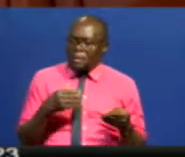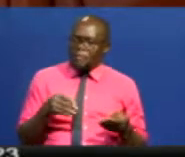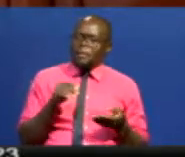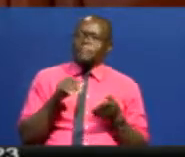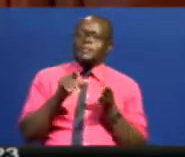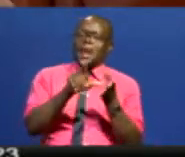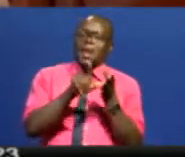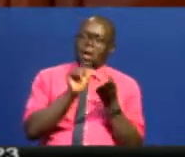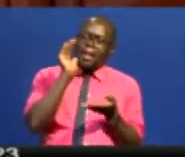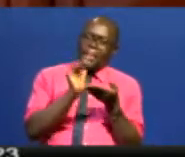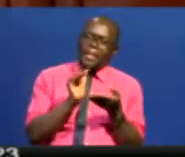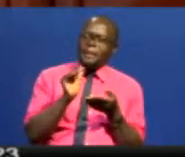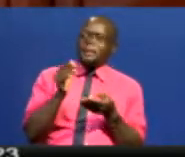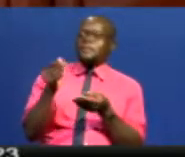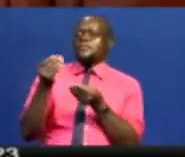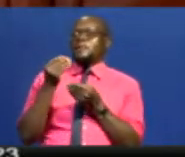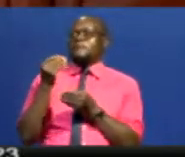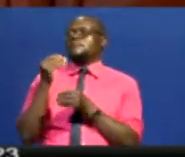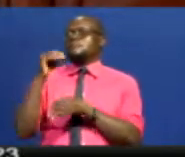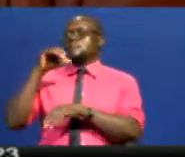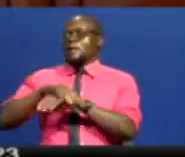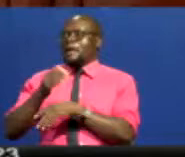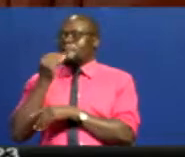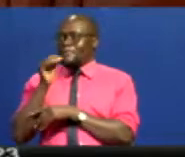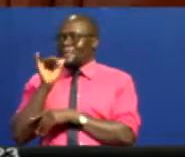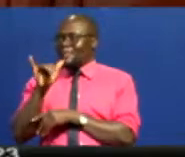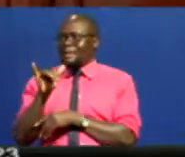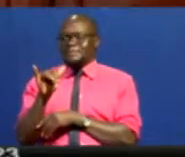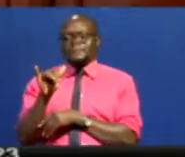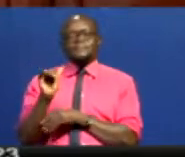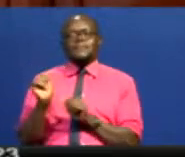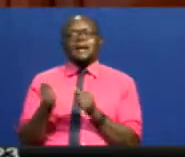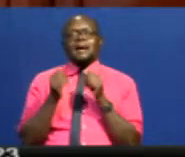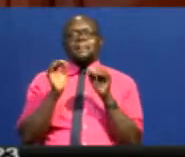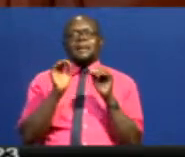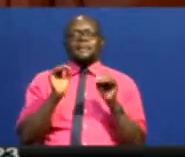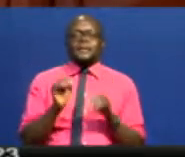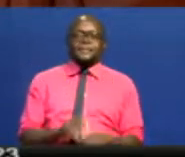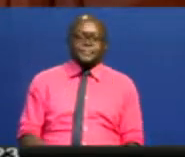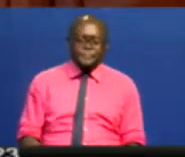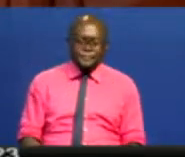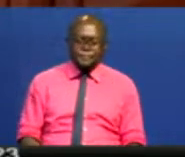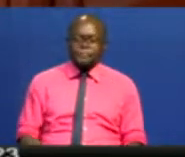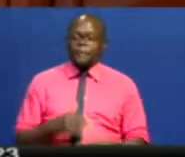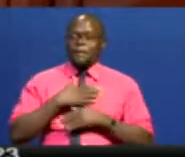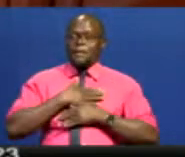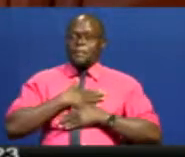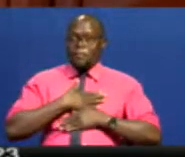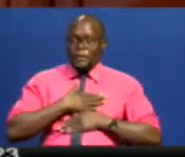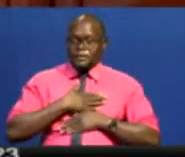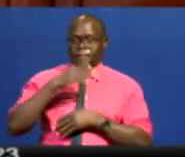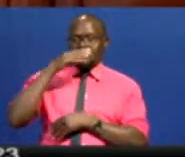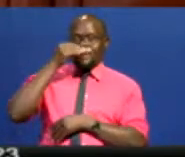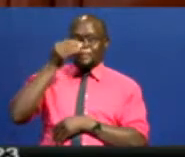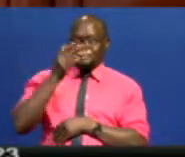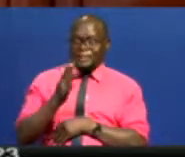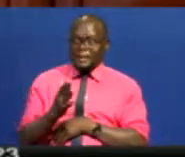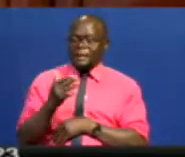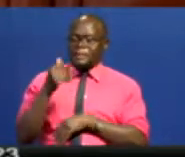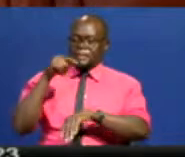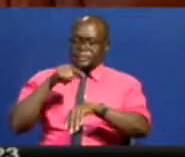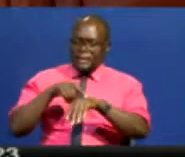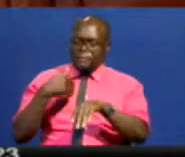na nyinyi ili muweze kupata chakula. Haiwezi kutokea, Mheshimiwa Spika. Mheshimiwa Spika, tukiwa na